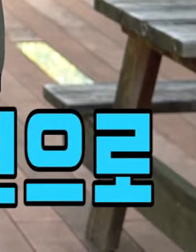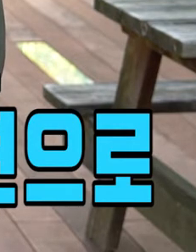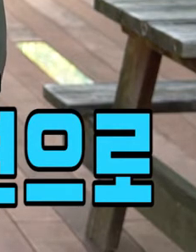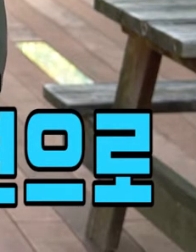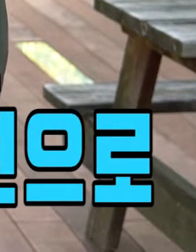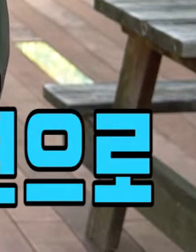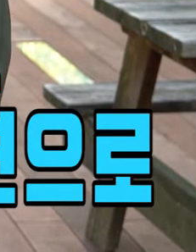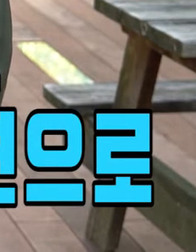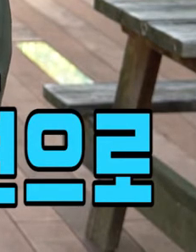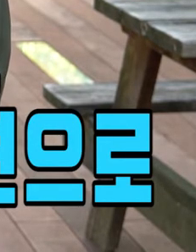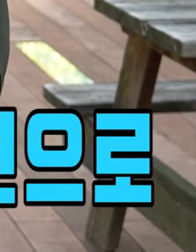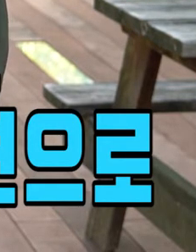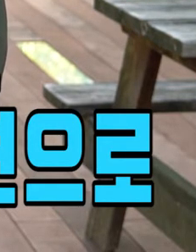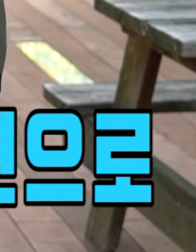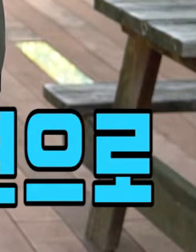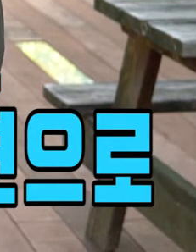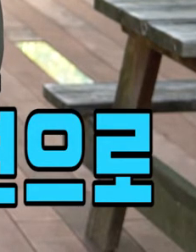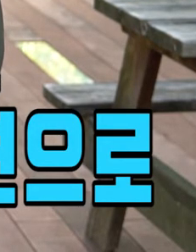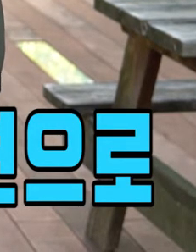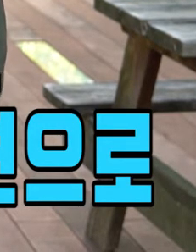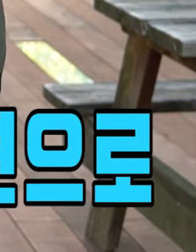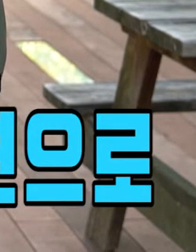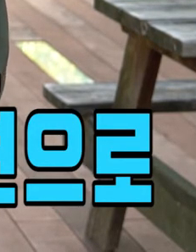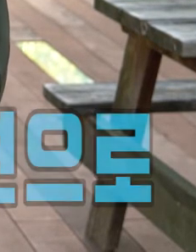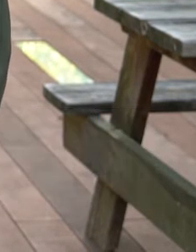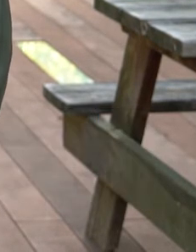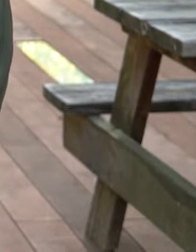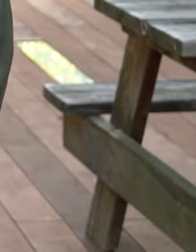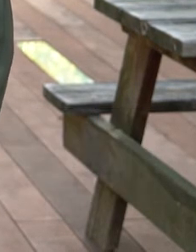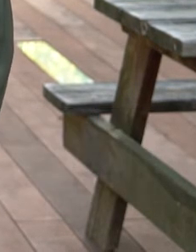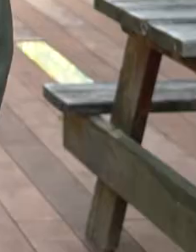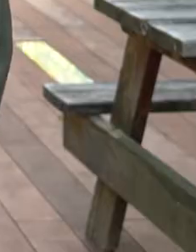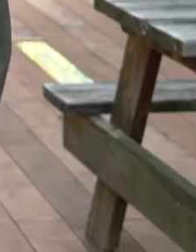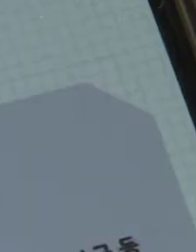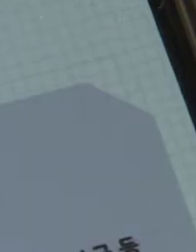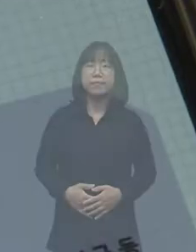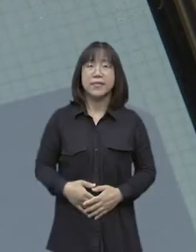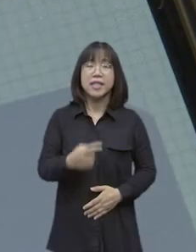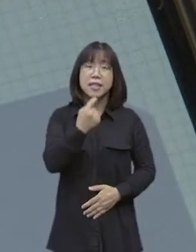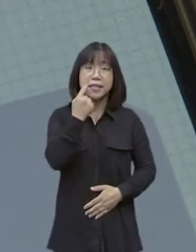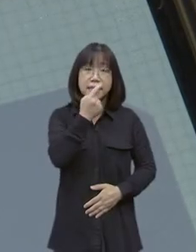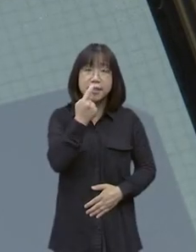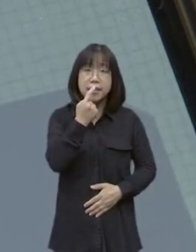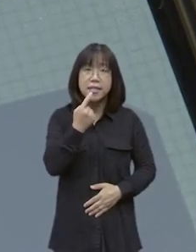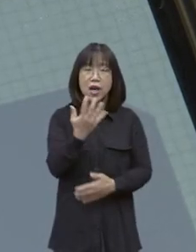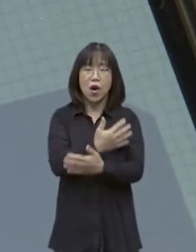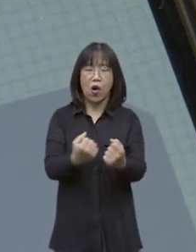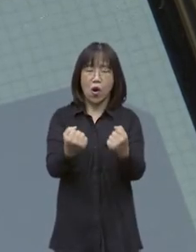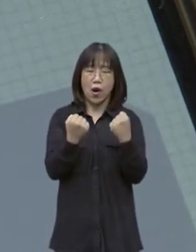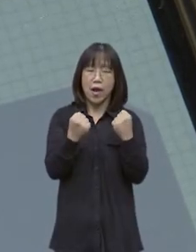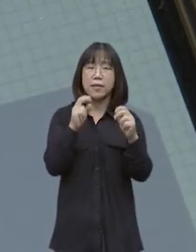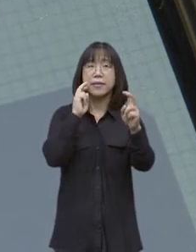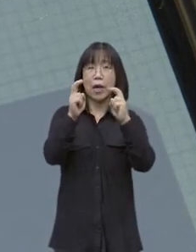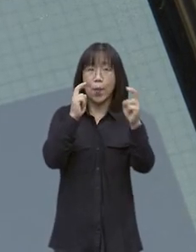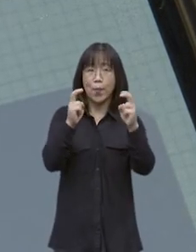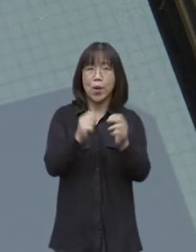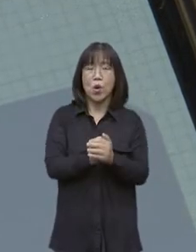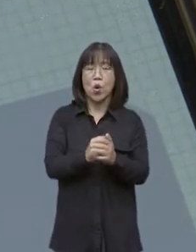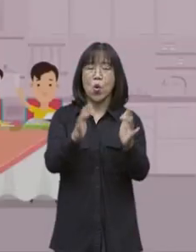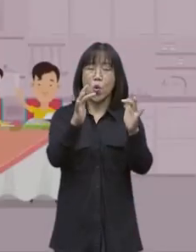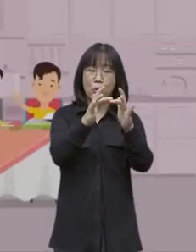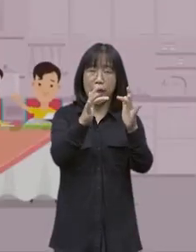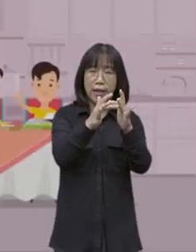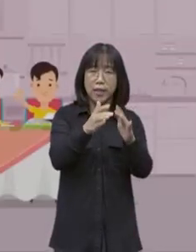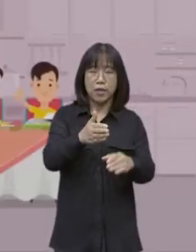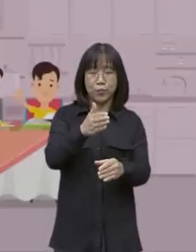건강 관리를 위한 치아 건강 꾸러미 사업을 시작했습니다. 치아 건강 꾸러미 사업은 온라인